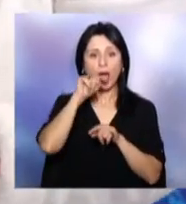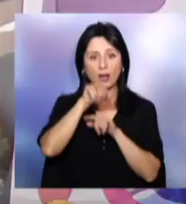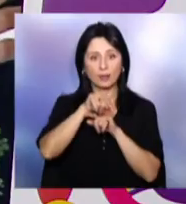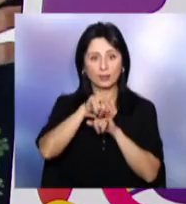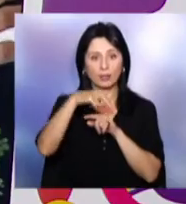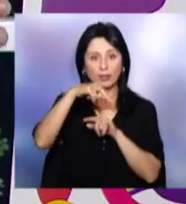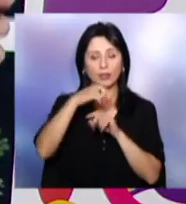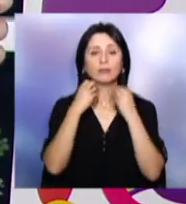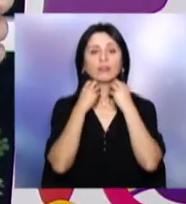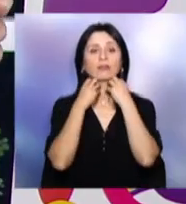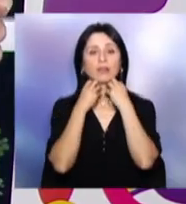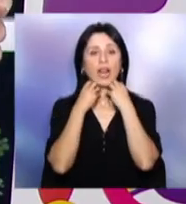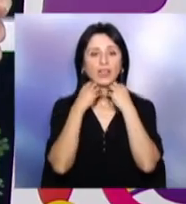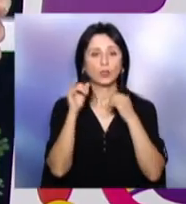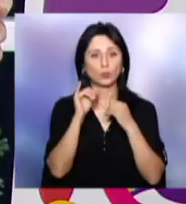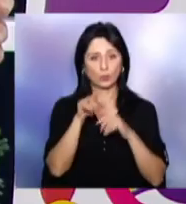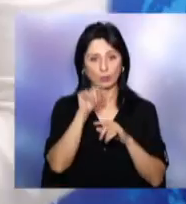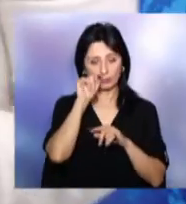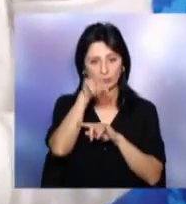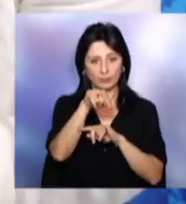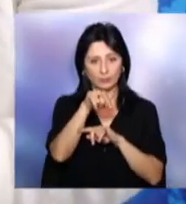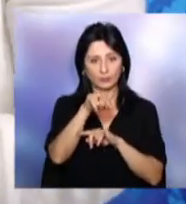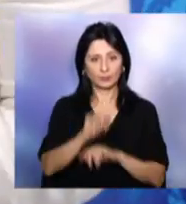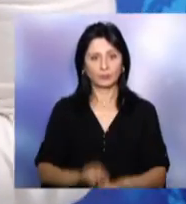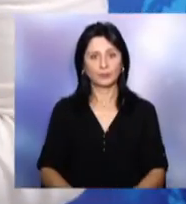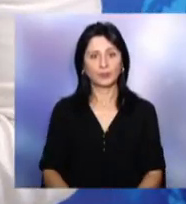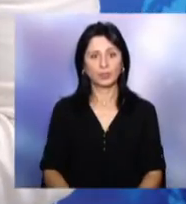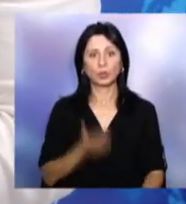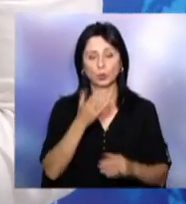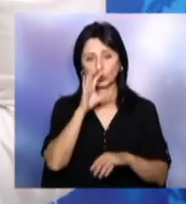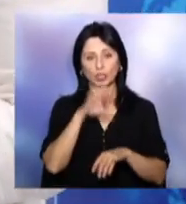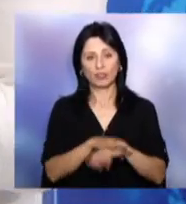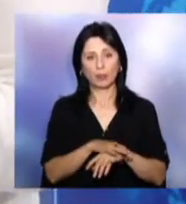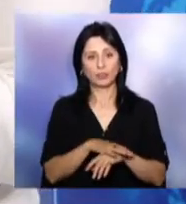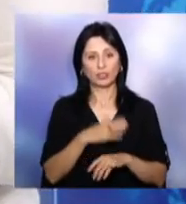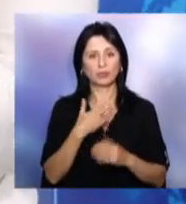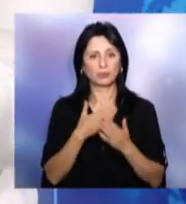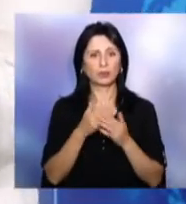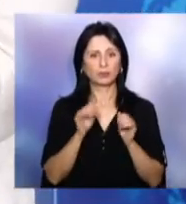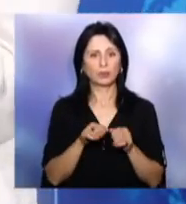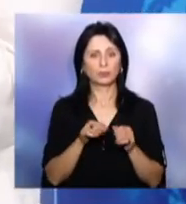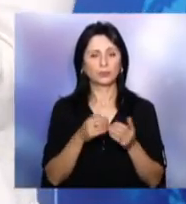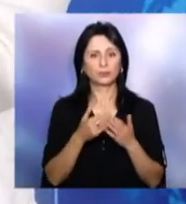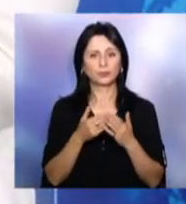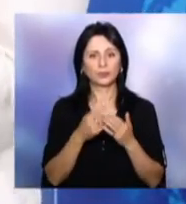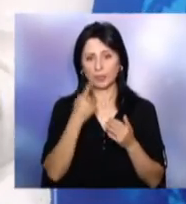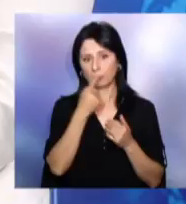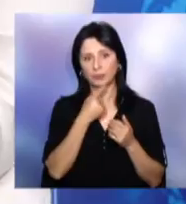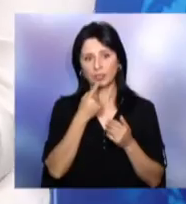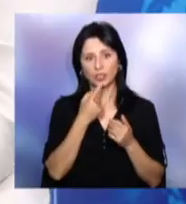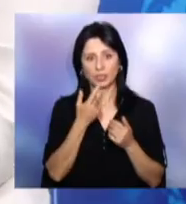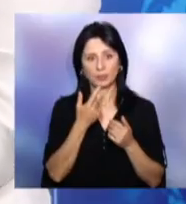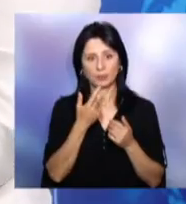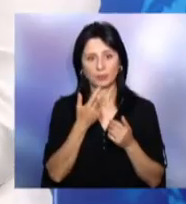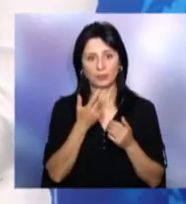ტონზილები, გლანდები, როგორც ვიცით. თუ შევამჩნიეთ, რომ ვთქვათ შეიძლება პირში, ან